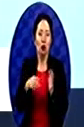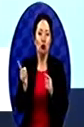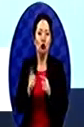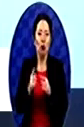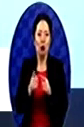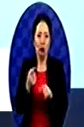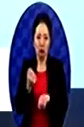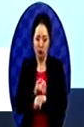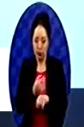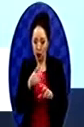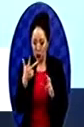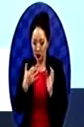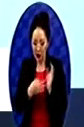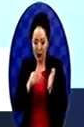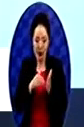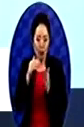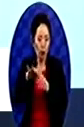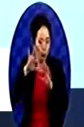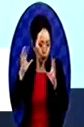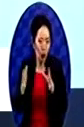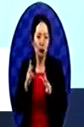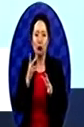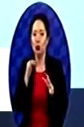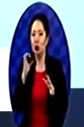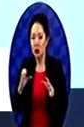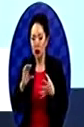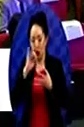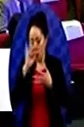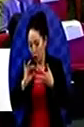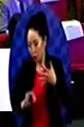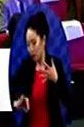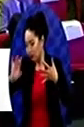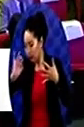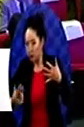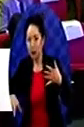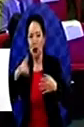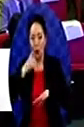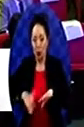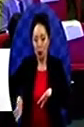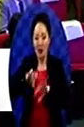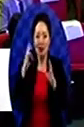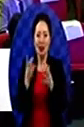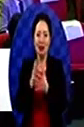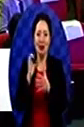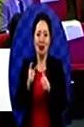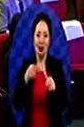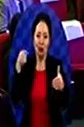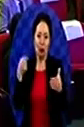үдер, 38,000 тонн нүүрс болон бусад баялагийг ашигт малтмалын улсын нэгдсэн санд бүртгэсэн байна.